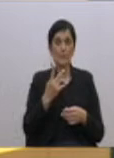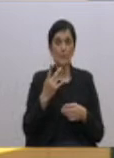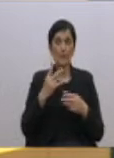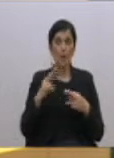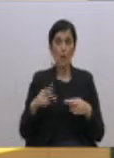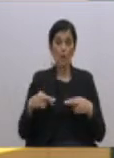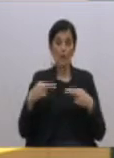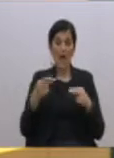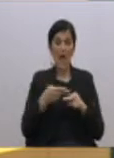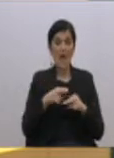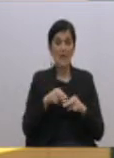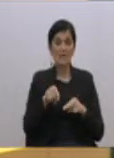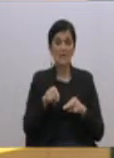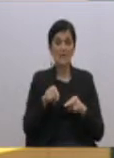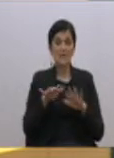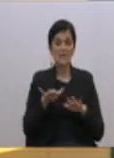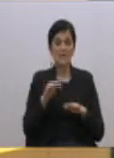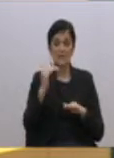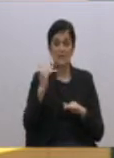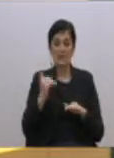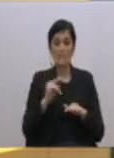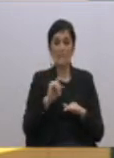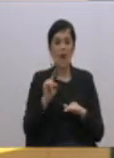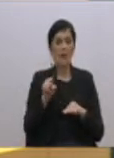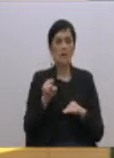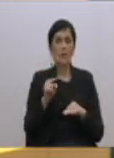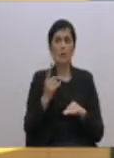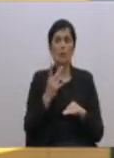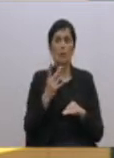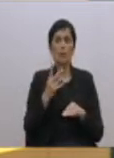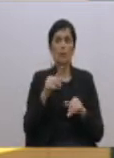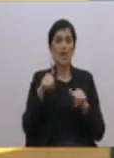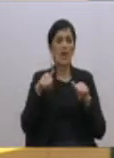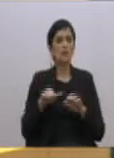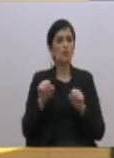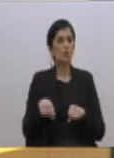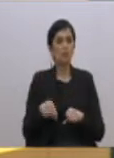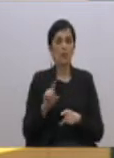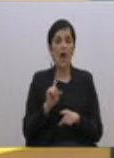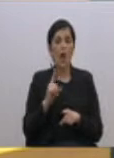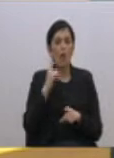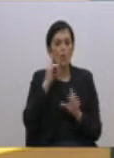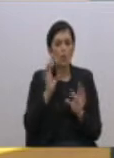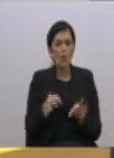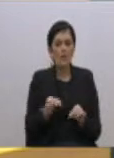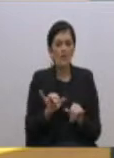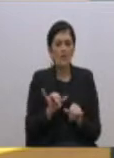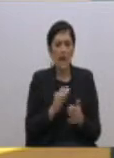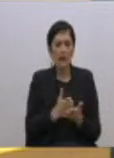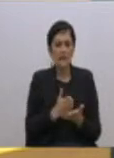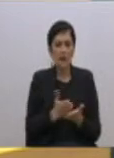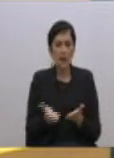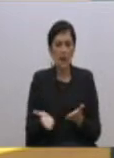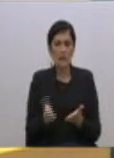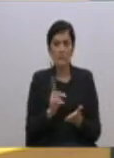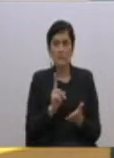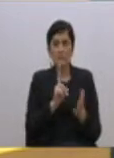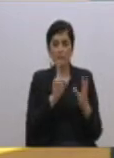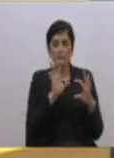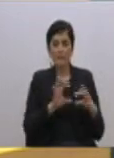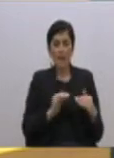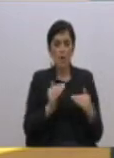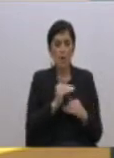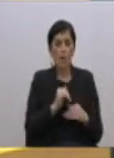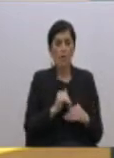ეს პარიტეტი, მაგრამ მათ ისინი არ უნდა იყვნენ გადაწყვეტილება უნარიანი. ლოგიკა. აი ან რა კონსტიტუციურობაზე, ან